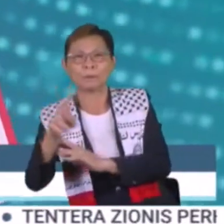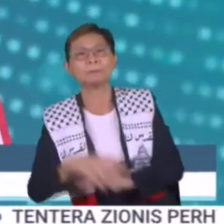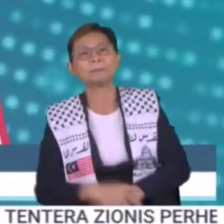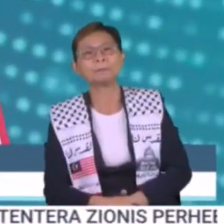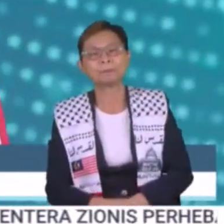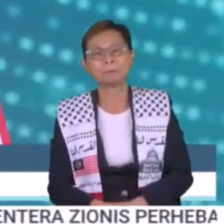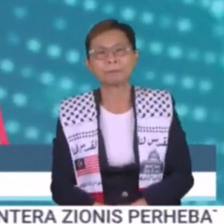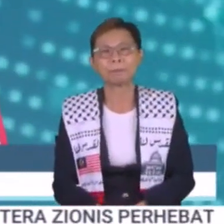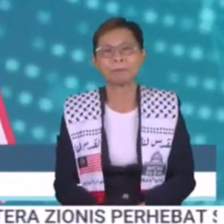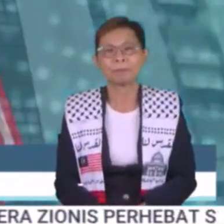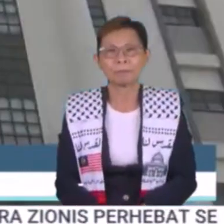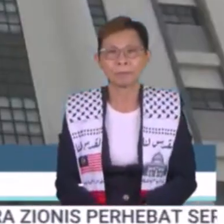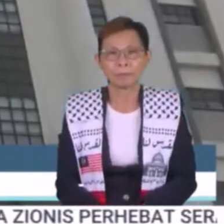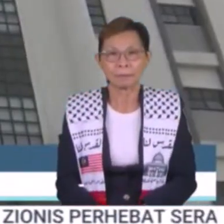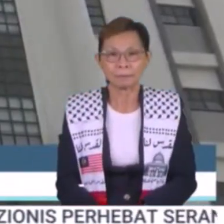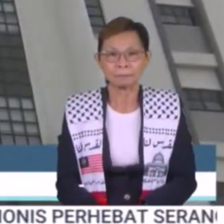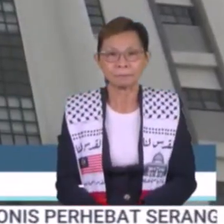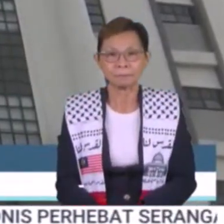Keseksaan.